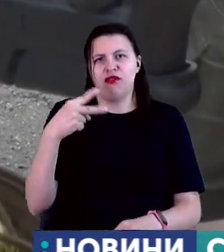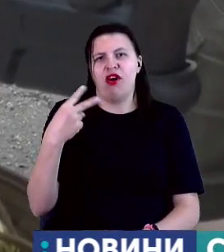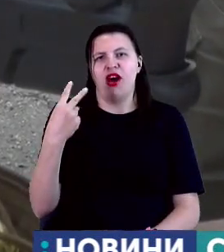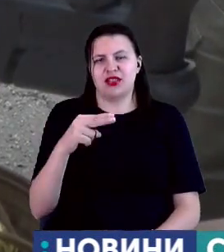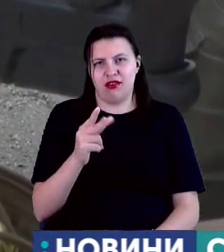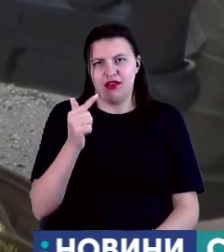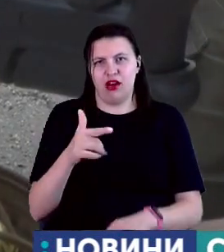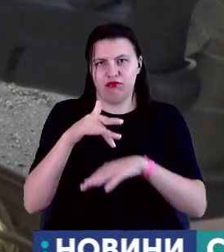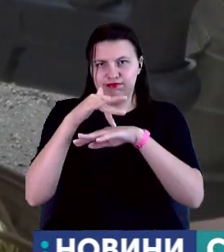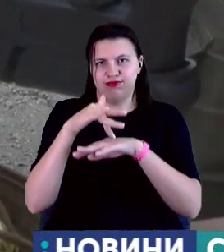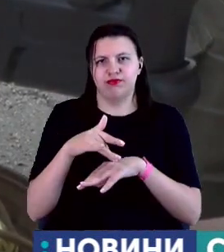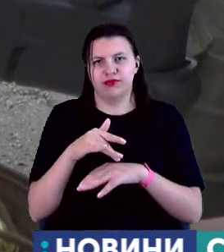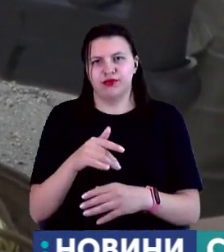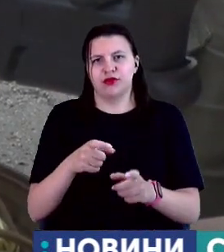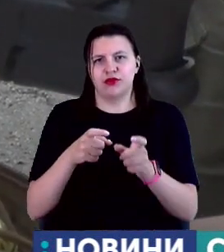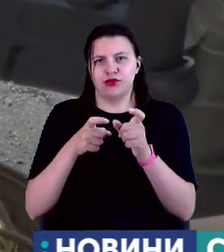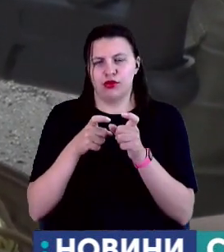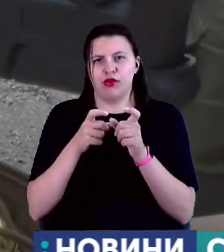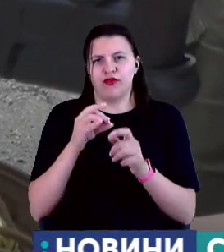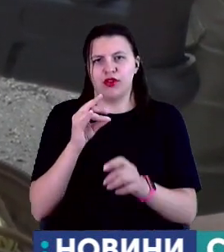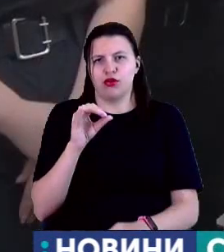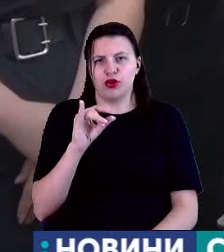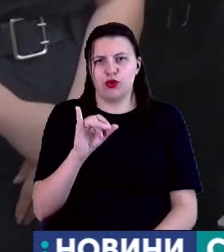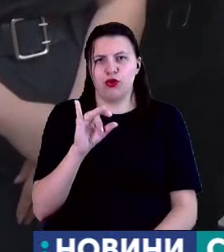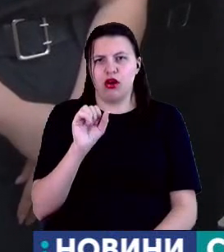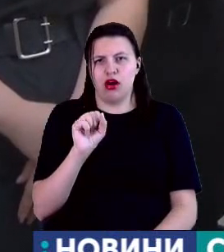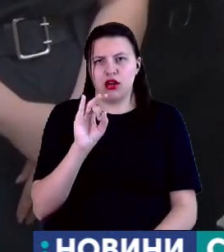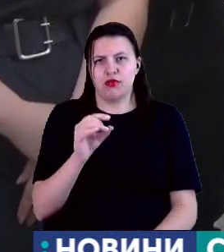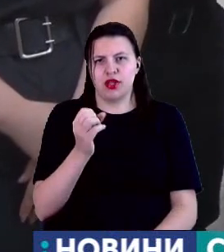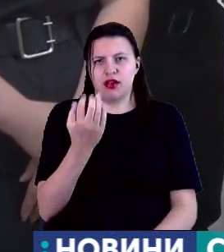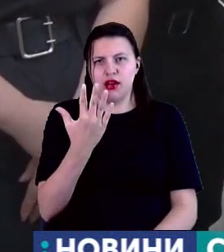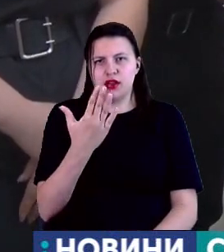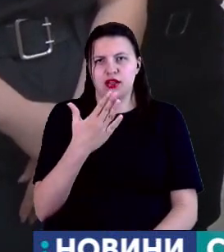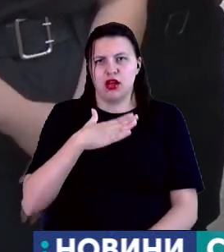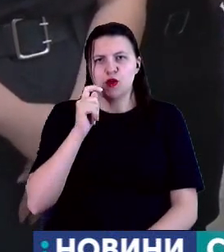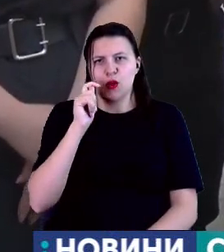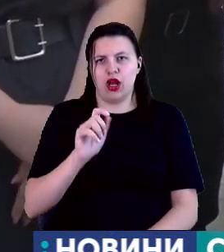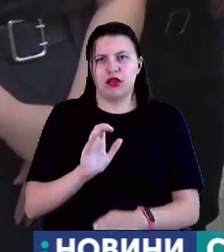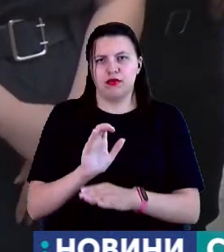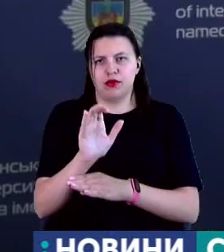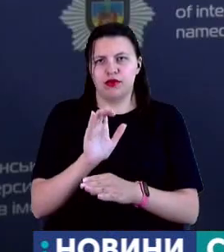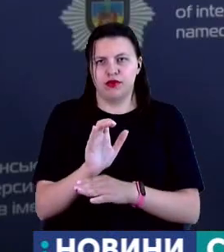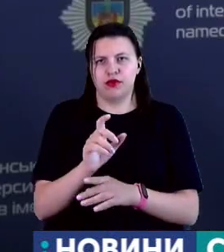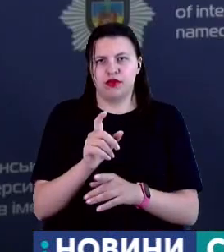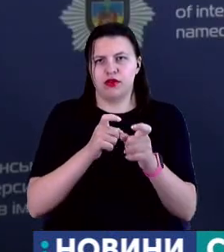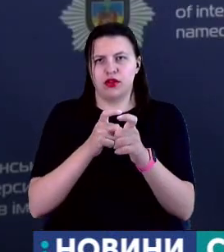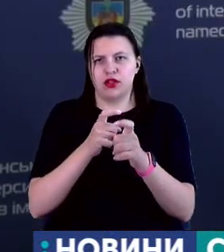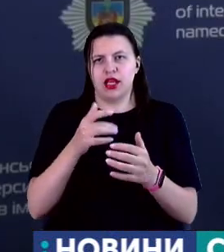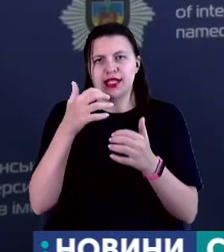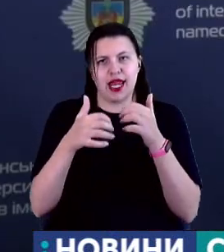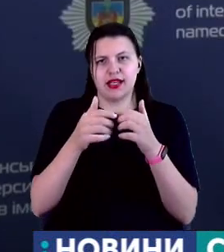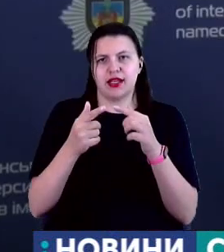винтовка ЮР-15. Це наш український производитель. З винтовки ведеться вогонь на середніх і дальніх дистанціях. Сьогодні